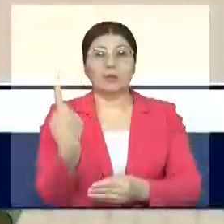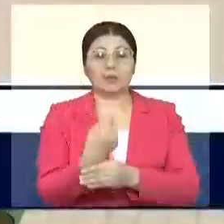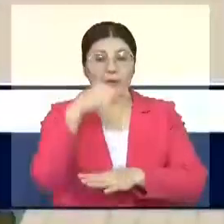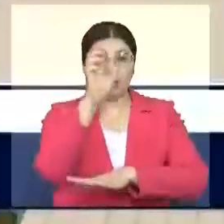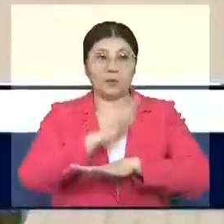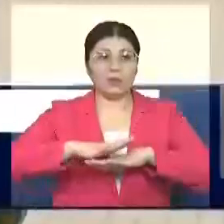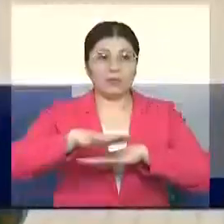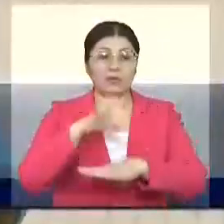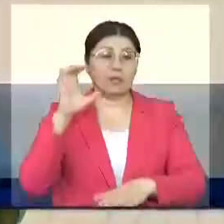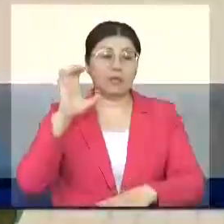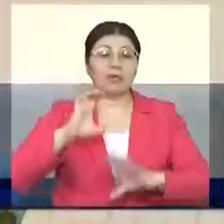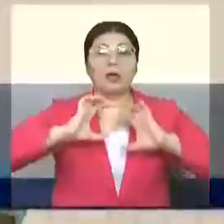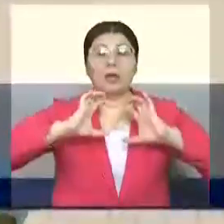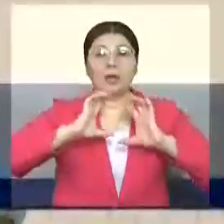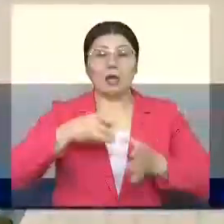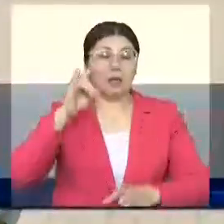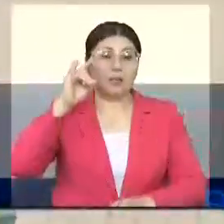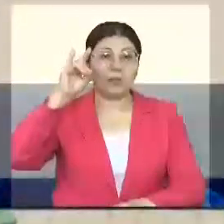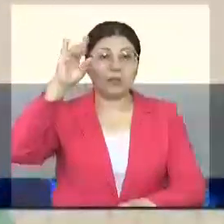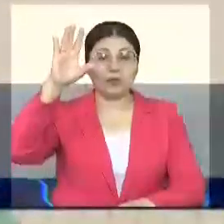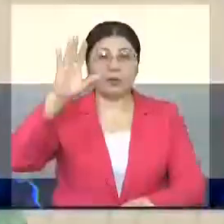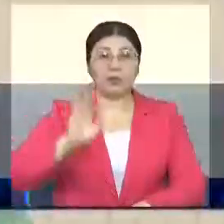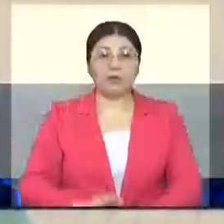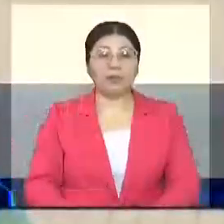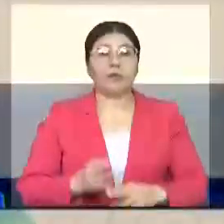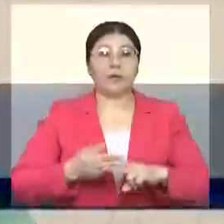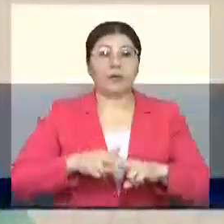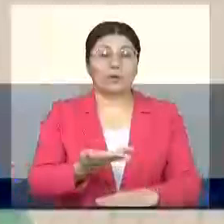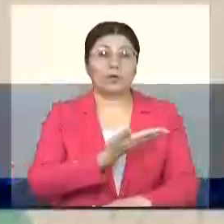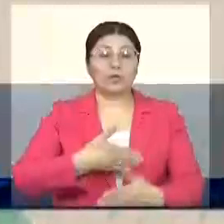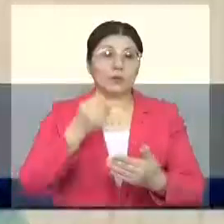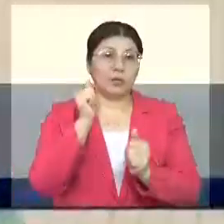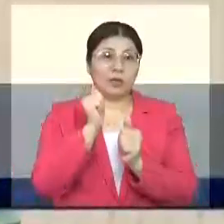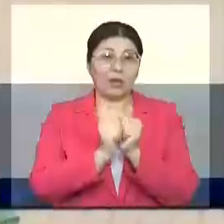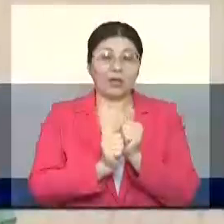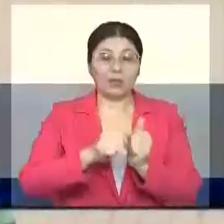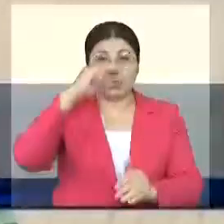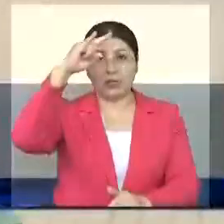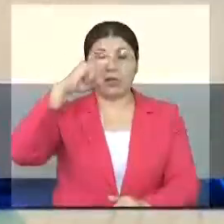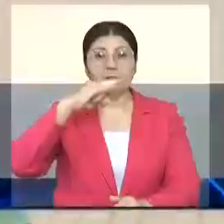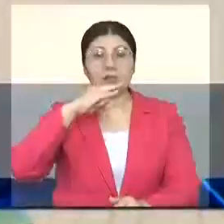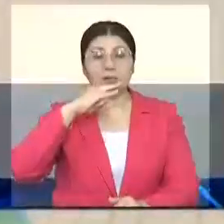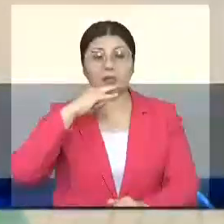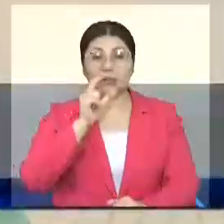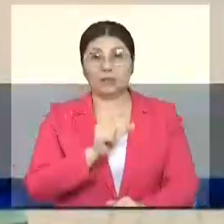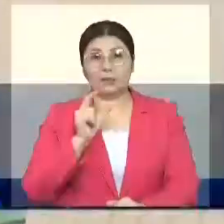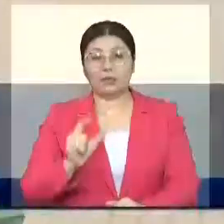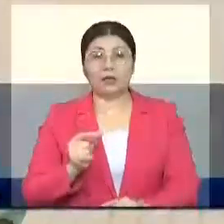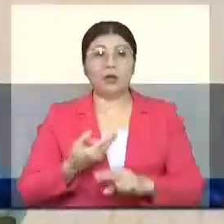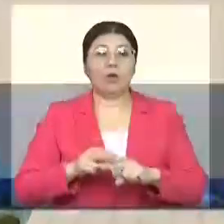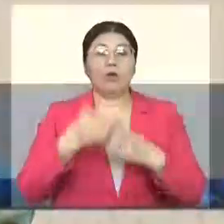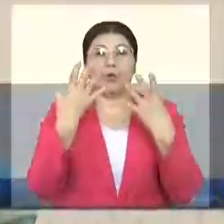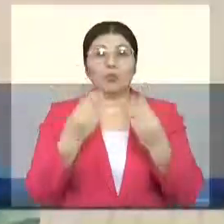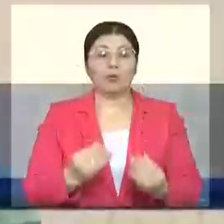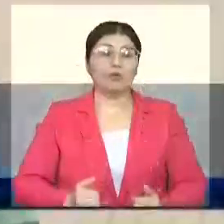мемлекетіміздің символы, әлемге танытатын мемлекеттік символдар. Сондықтан да біз әрбір қазақ, әрбір қазақстандық осы күнді